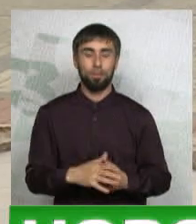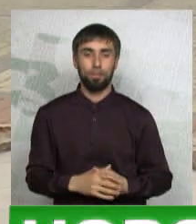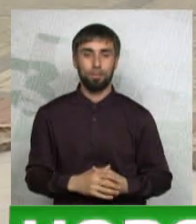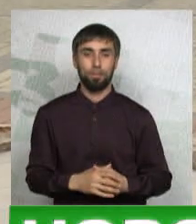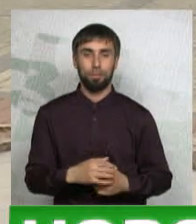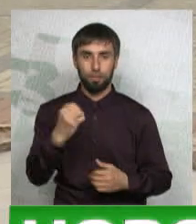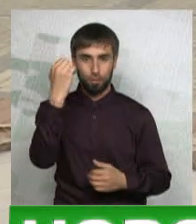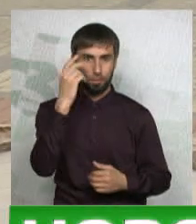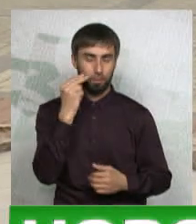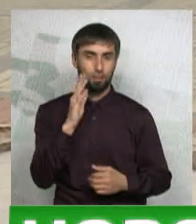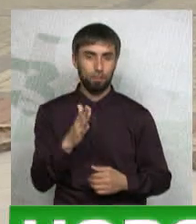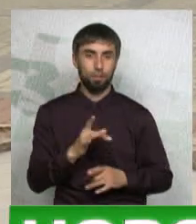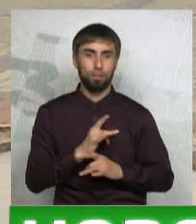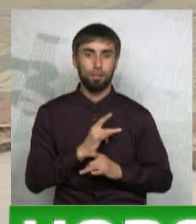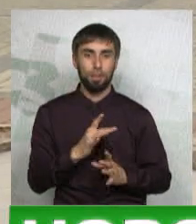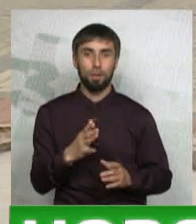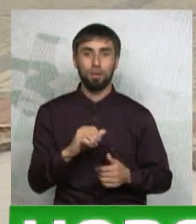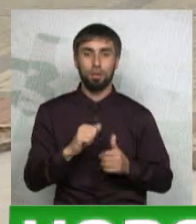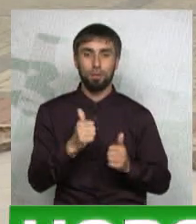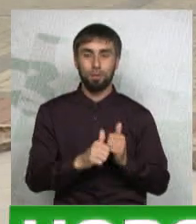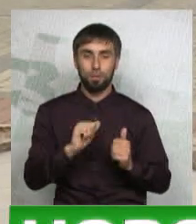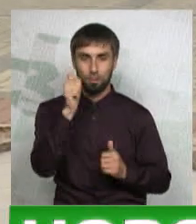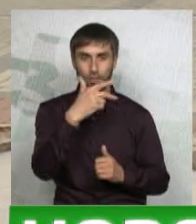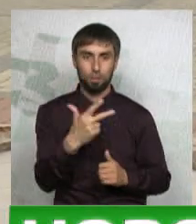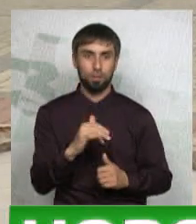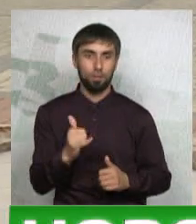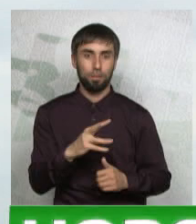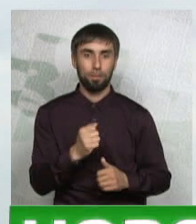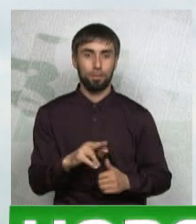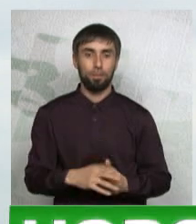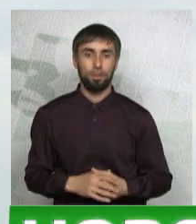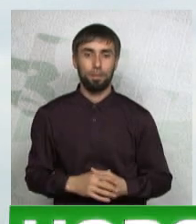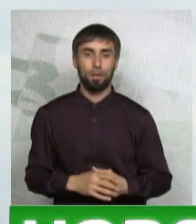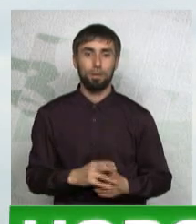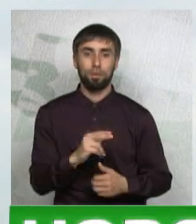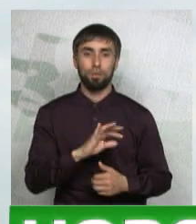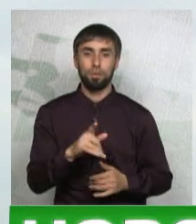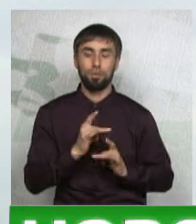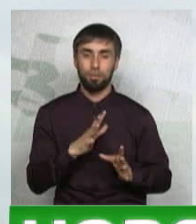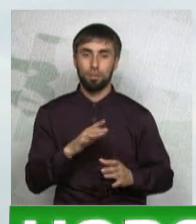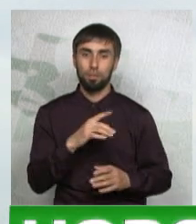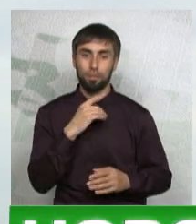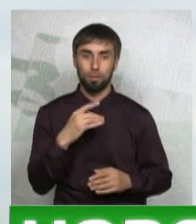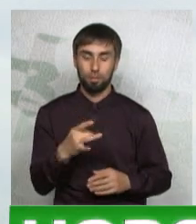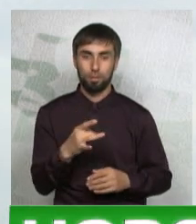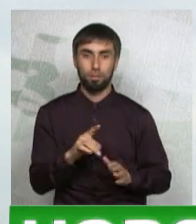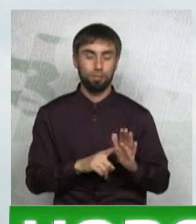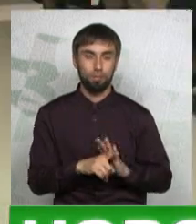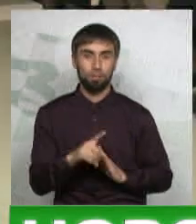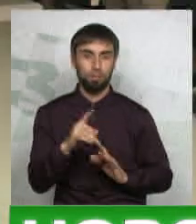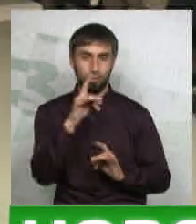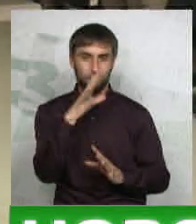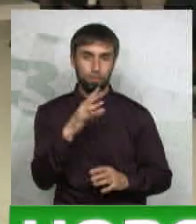Калиматов. Памятная дата будет праздноваться ежегодно в третью субботу мая. В честь праздника в регионе уже начались